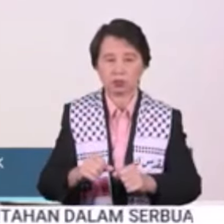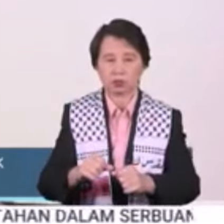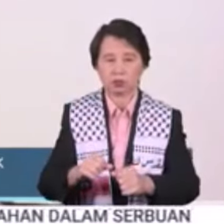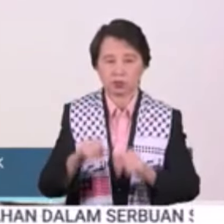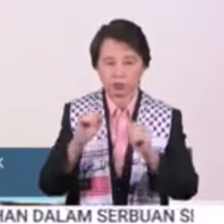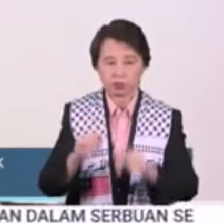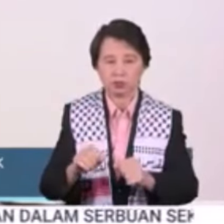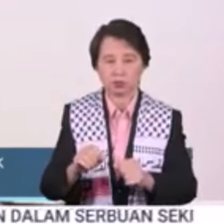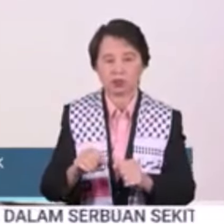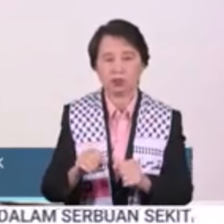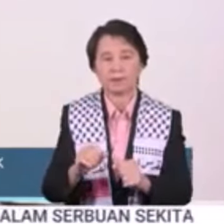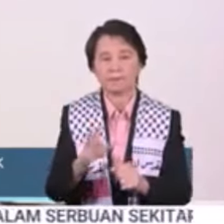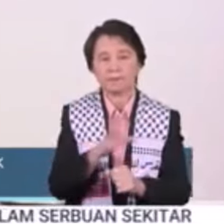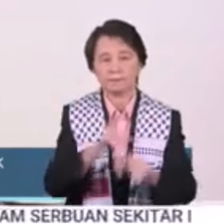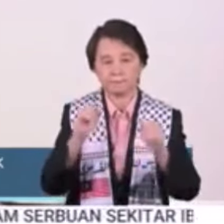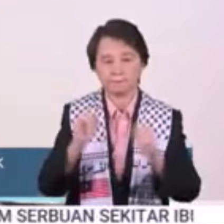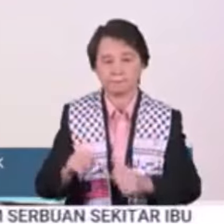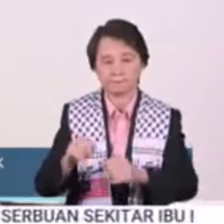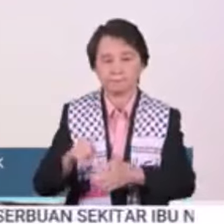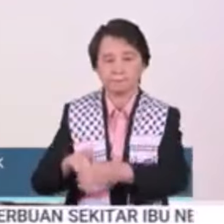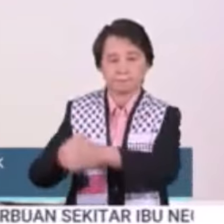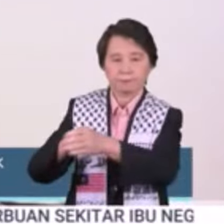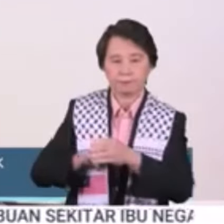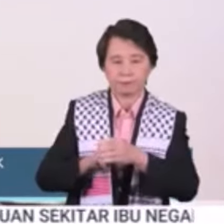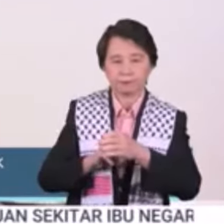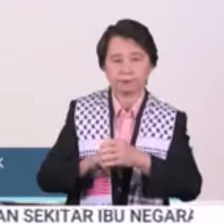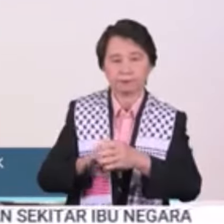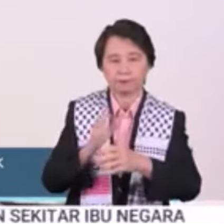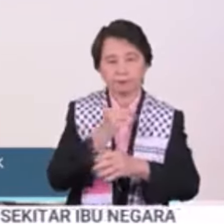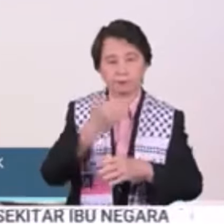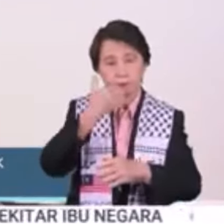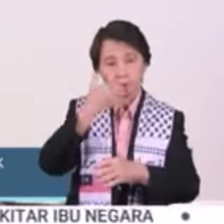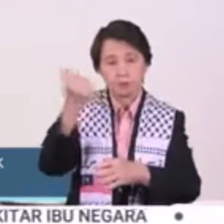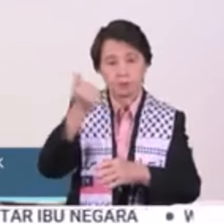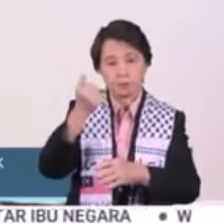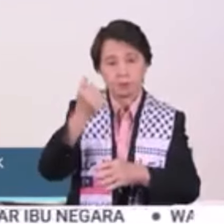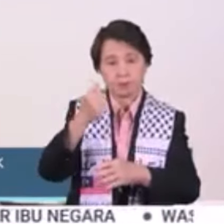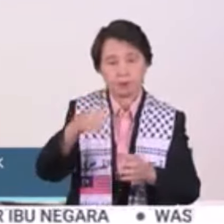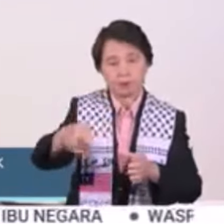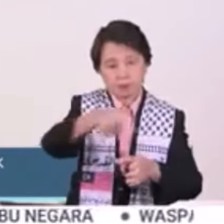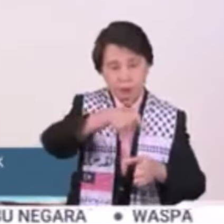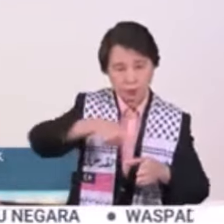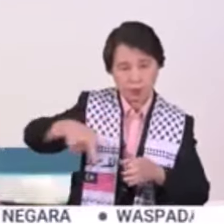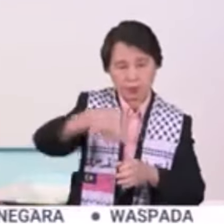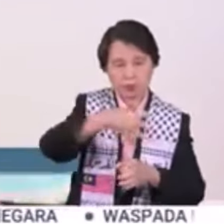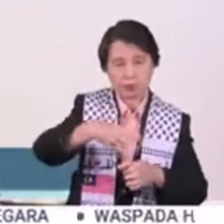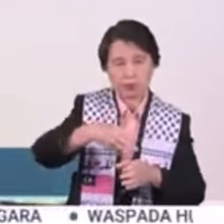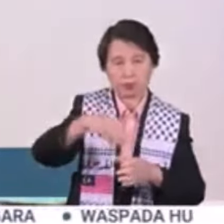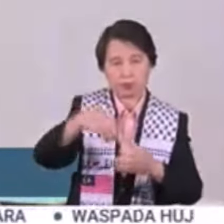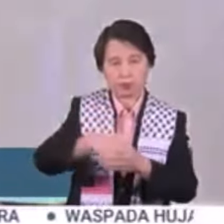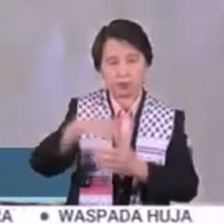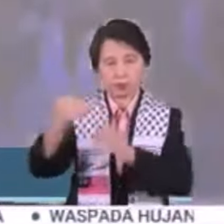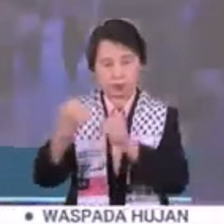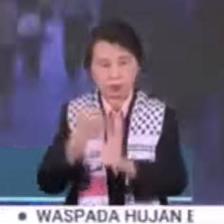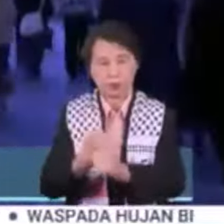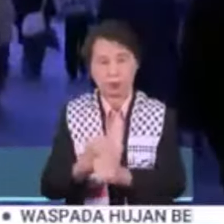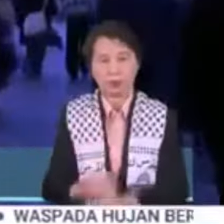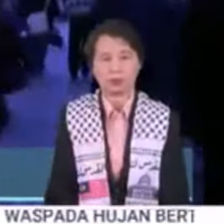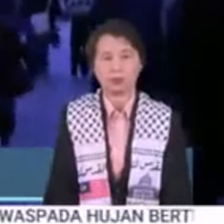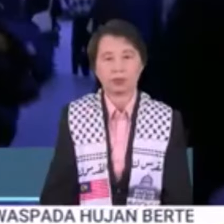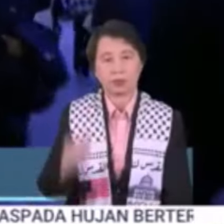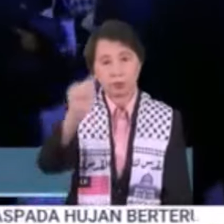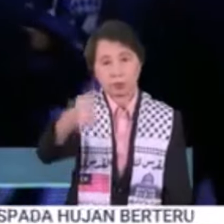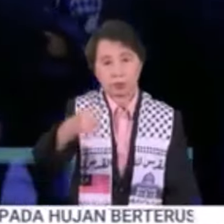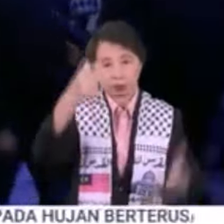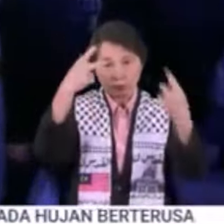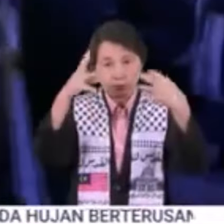economically vibrant and attractive for domestic and more so foreign direct investment. Esok,